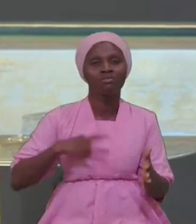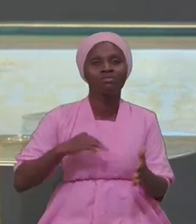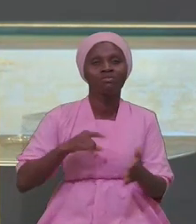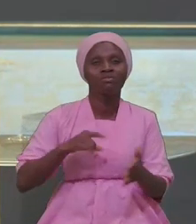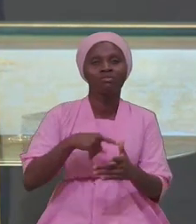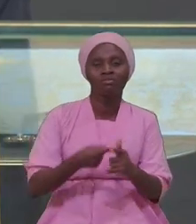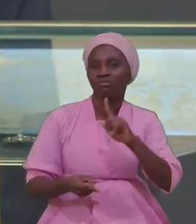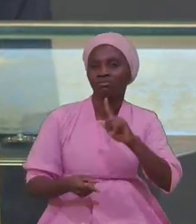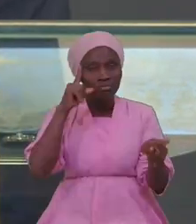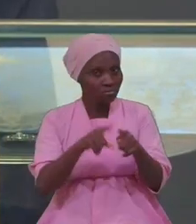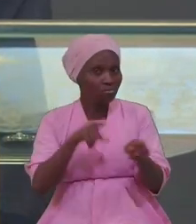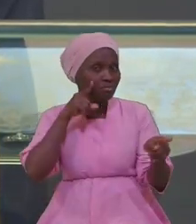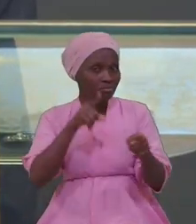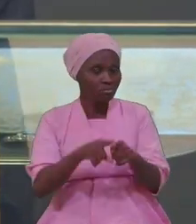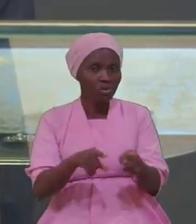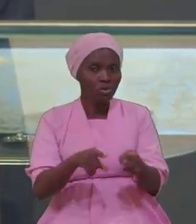Mes frères, mes sœurs,